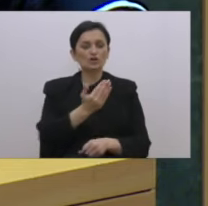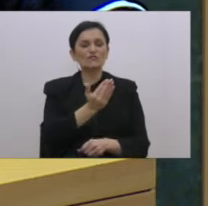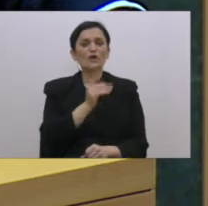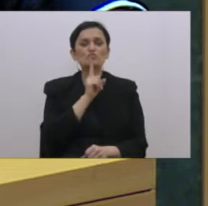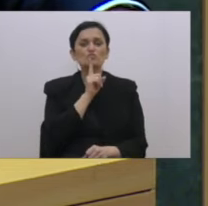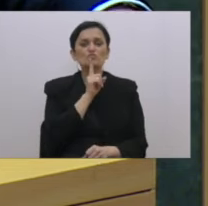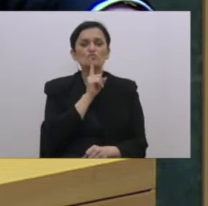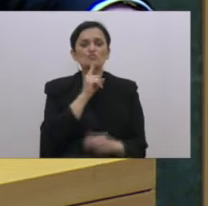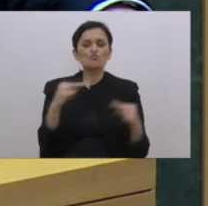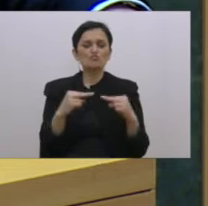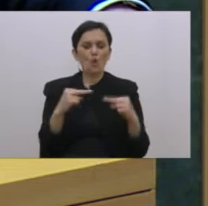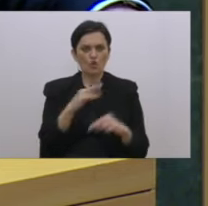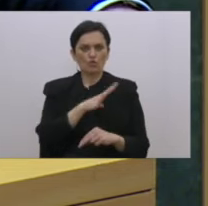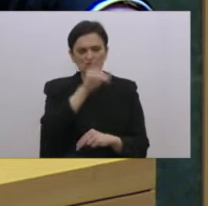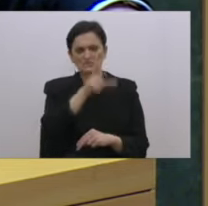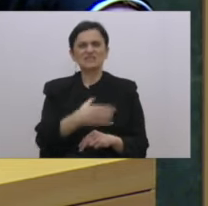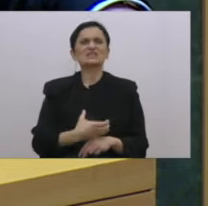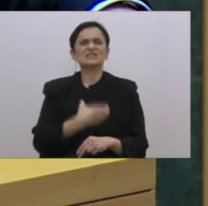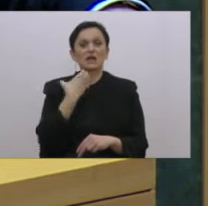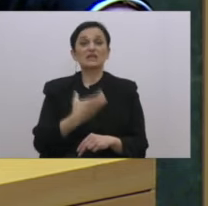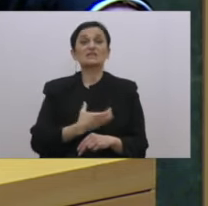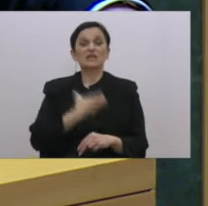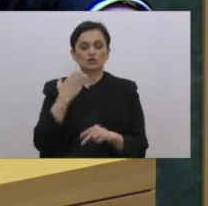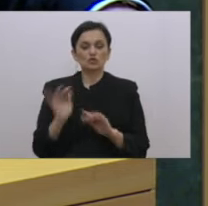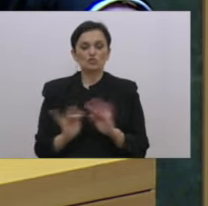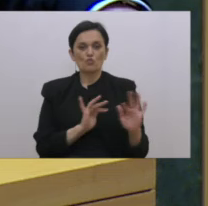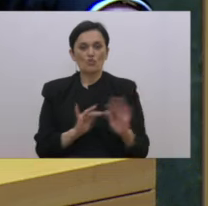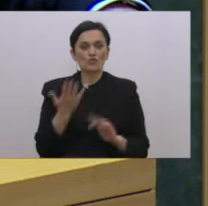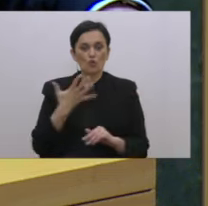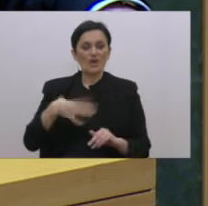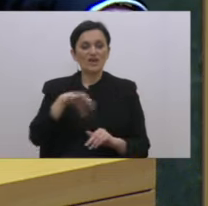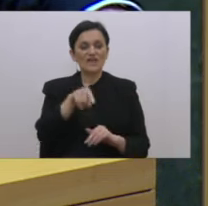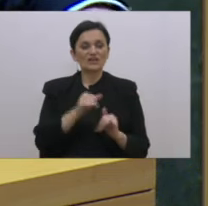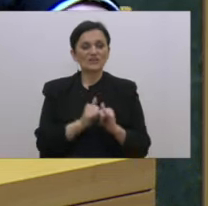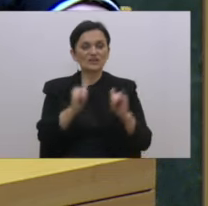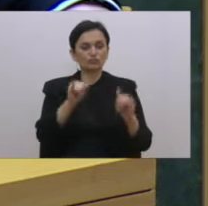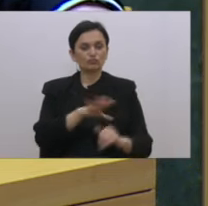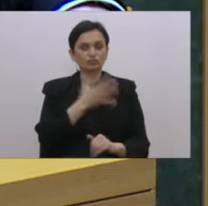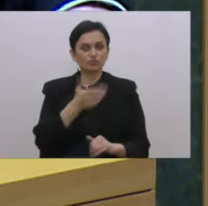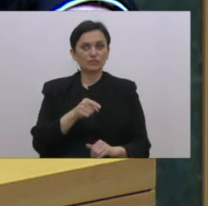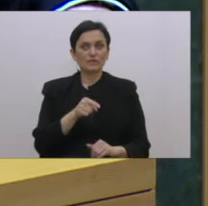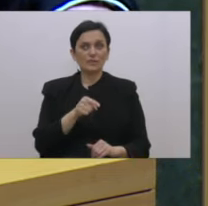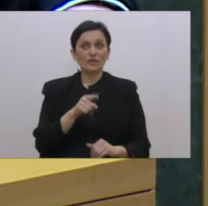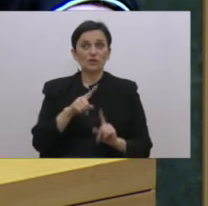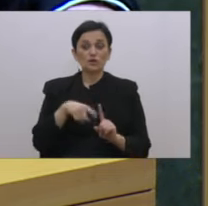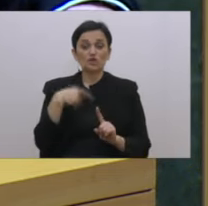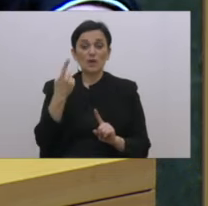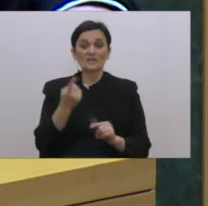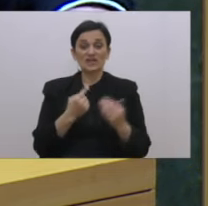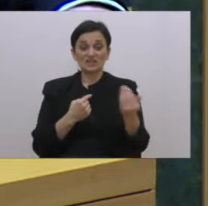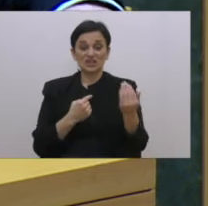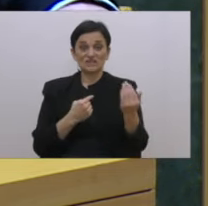იყავით ამ საშინელებებისა და იმ საზარელი მოვლენებისა, რომელიც ქვეყანაში ვითარდებოდა. შემდეგ თქვენ